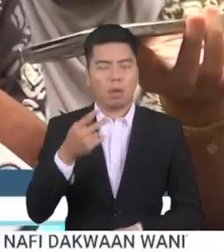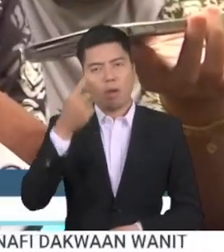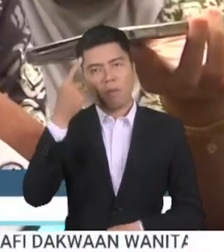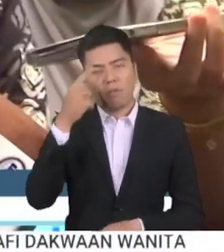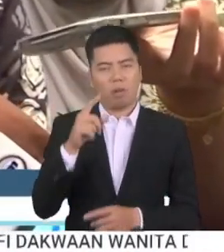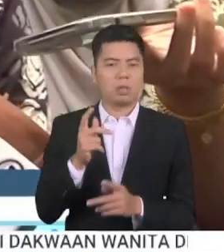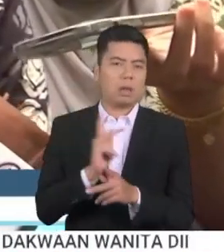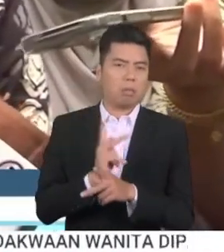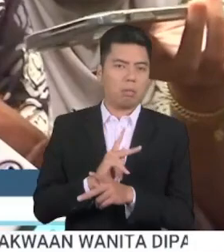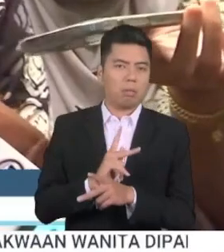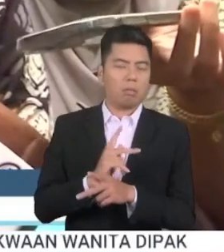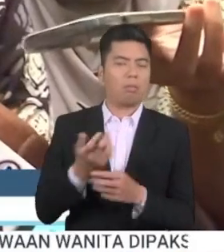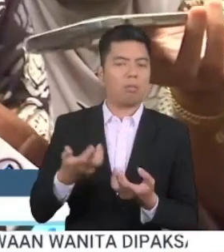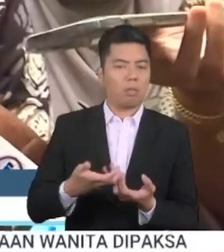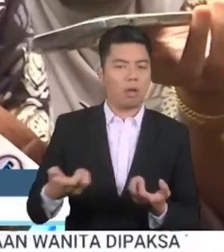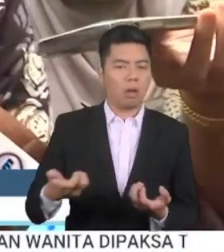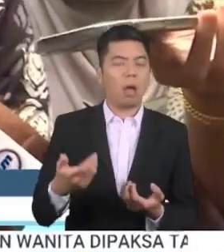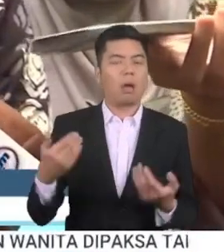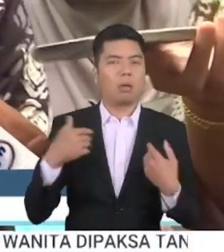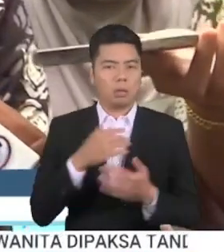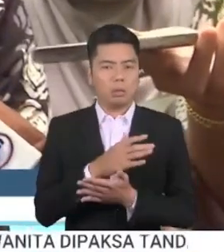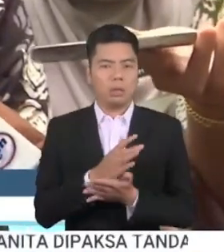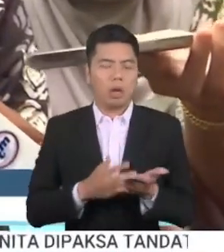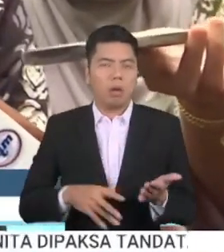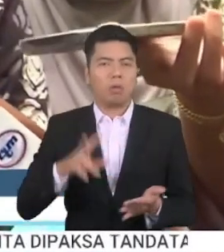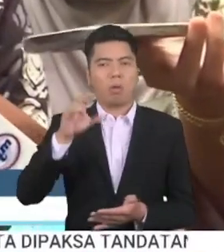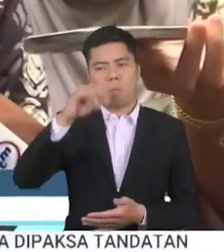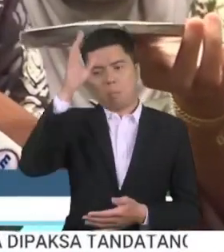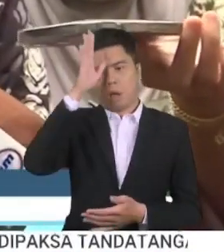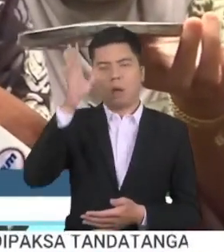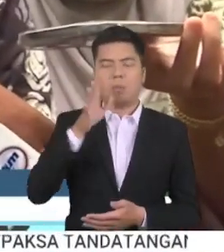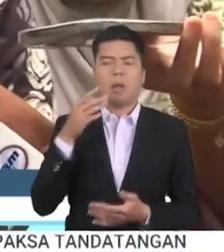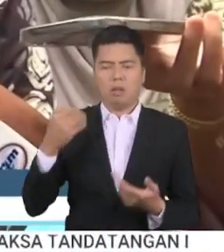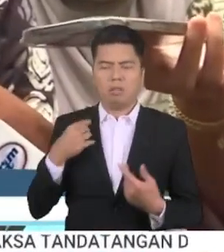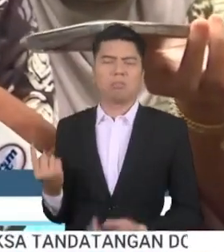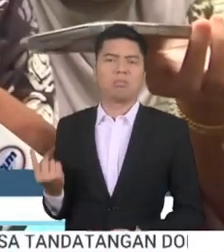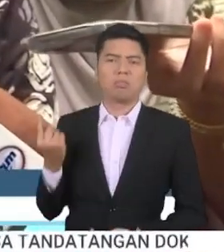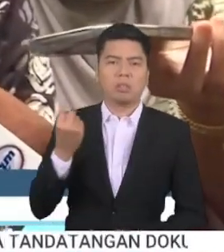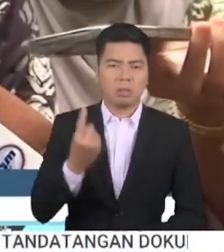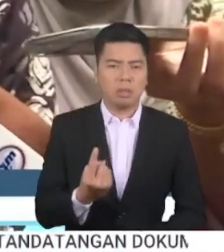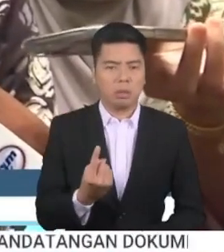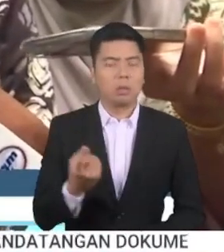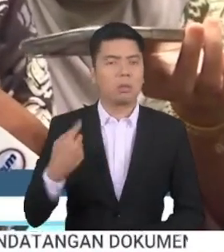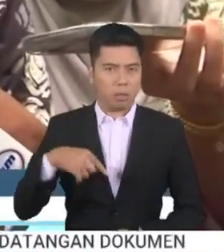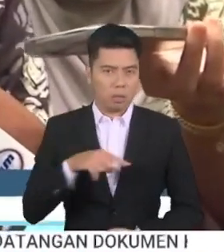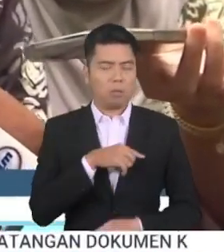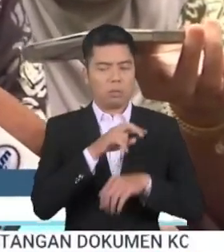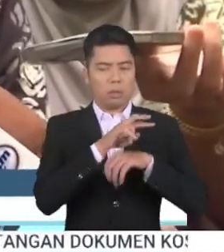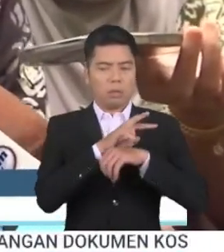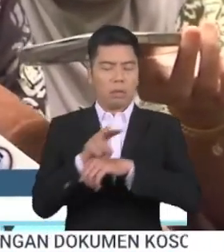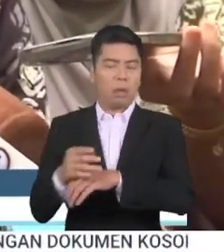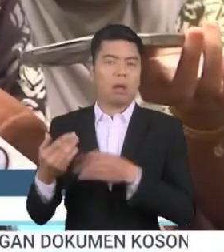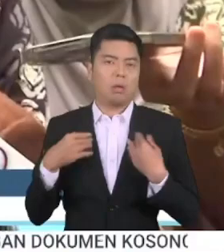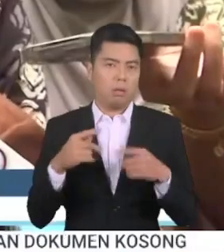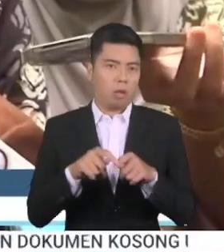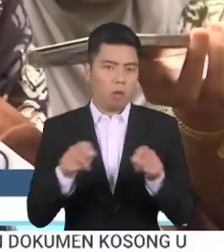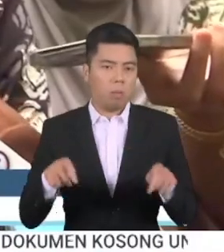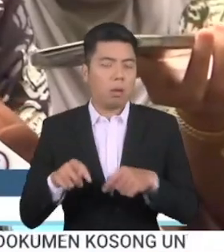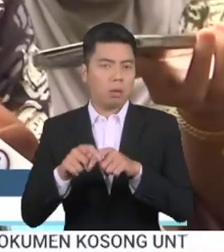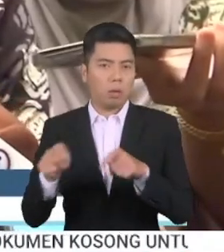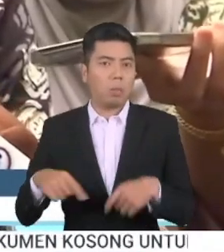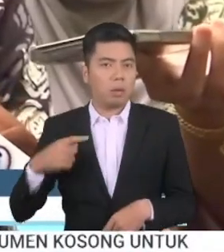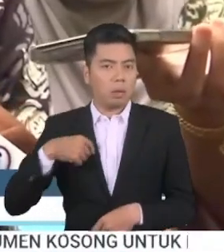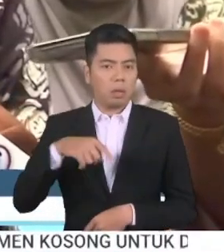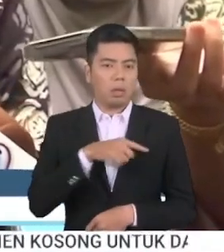menjadi ramai yang bukan ibu bapa pun akan datang. Sebab kita dapat memahati ada tempat-tempat kita ada orang